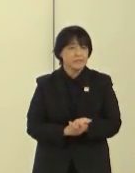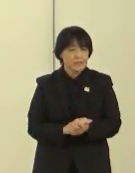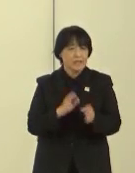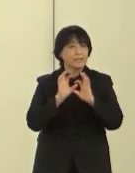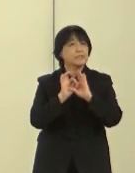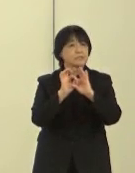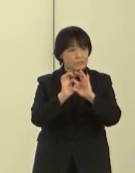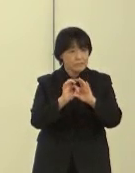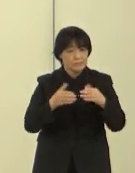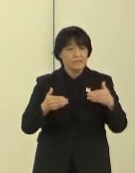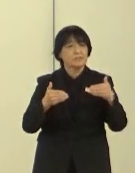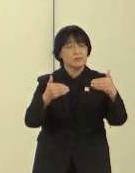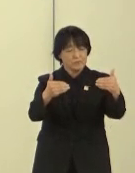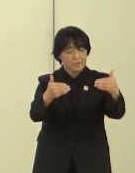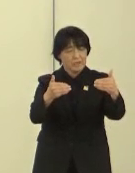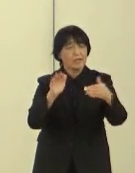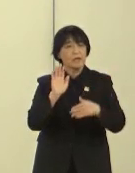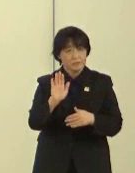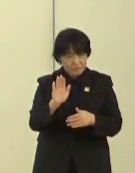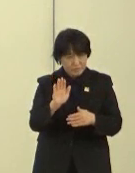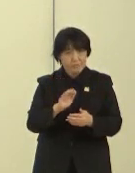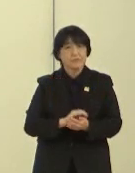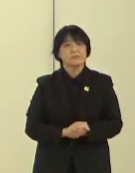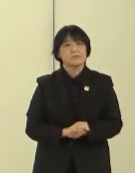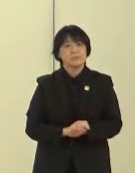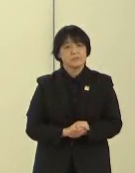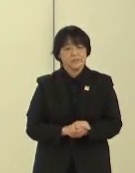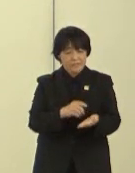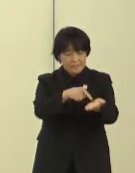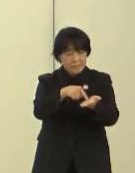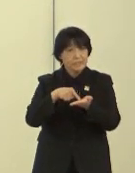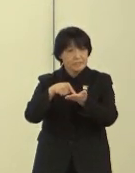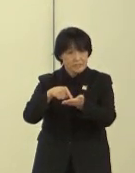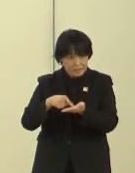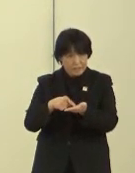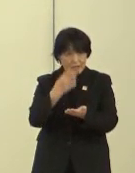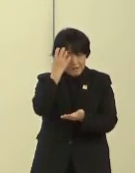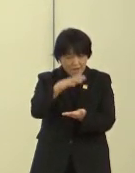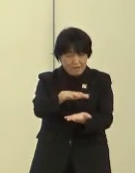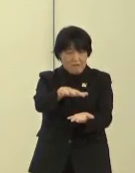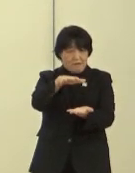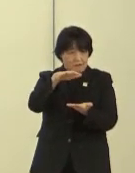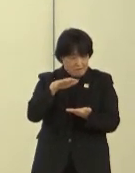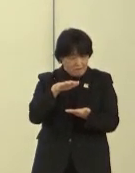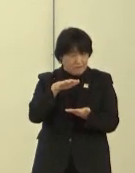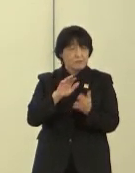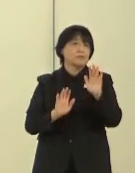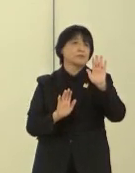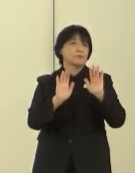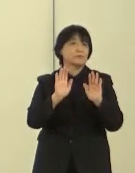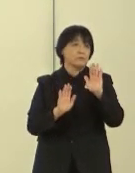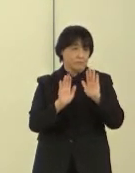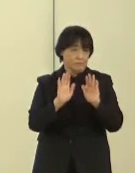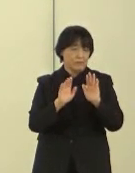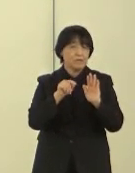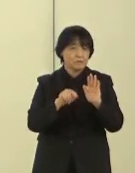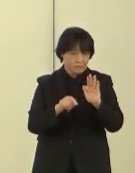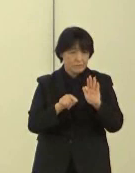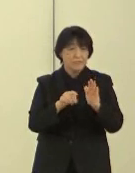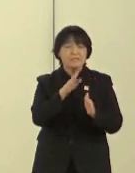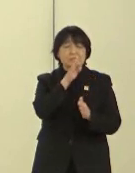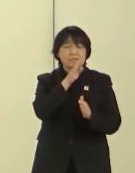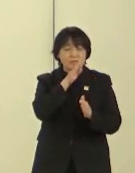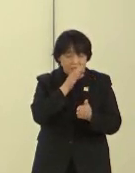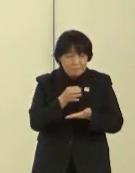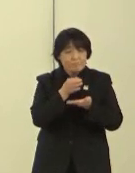めておりますけれども、多くの申請をいただいているという状況がありますので、給付に至るまで